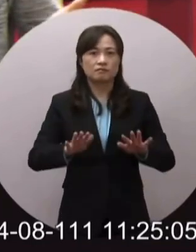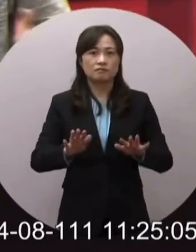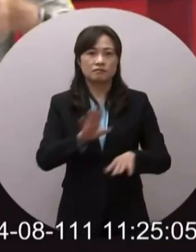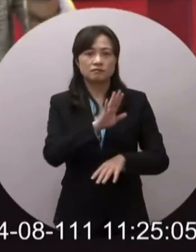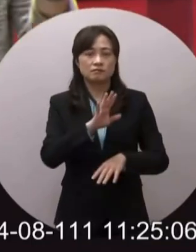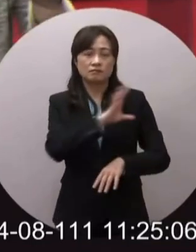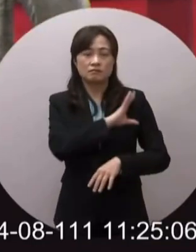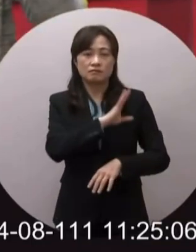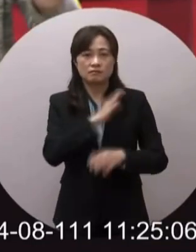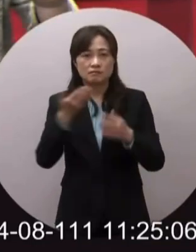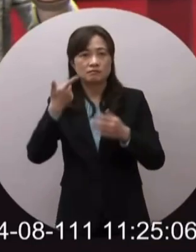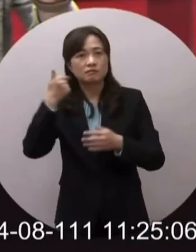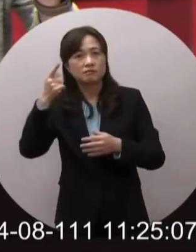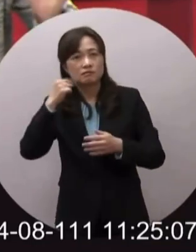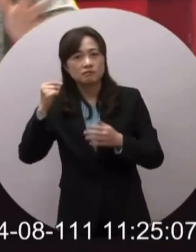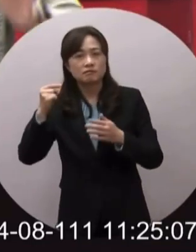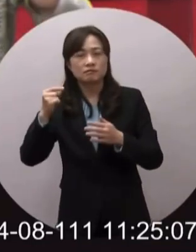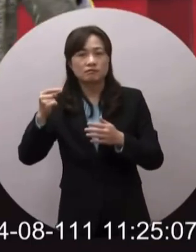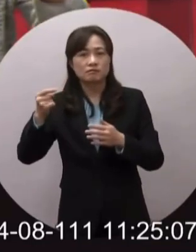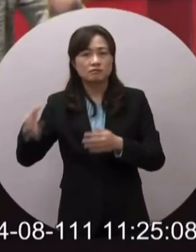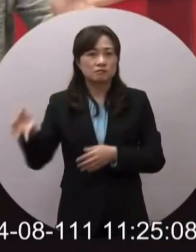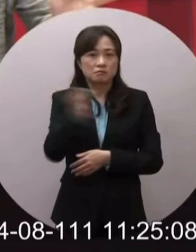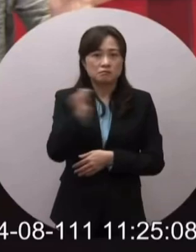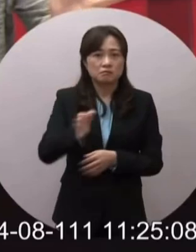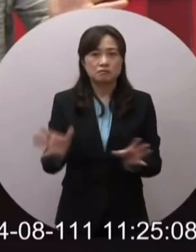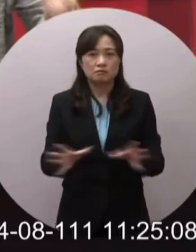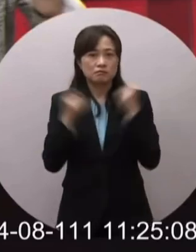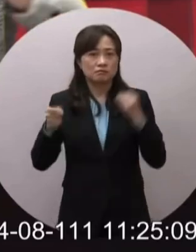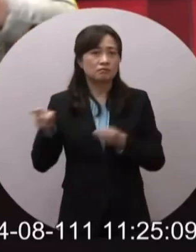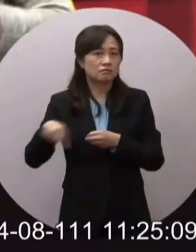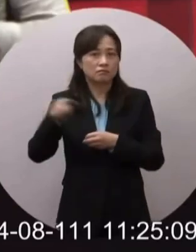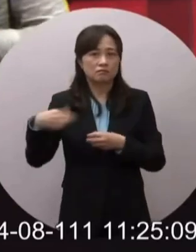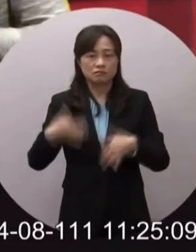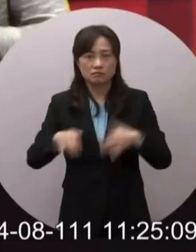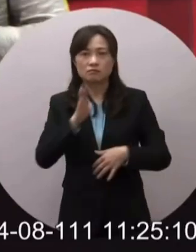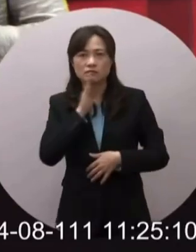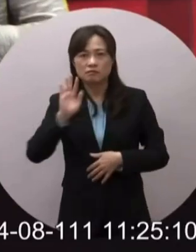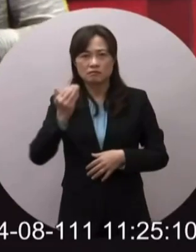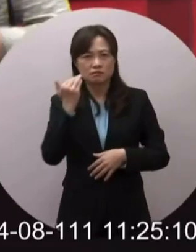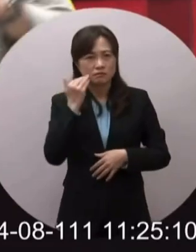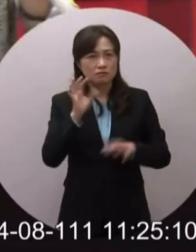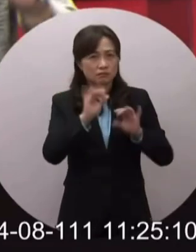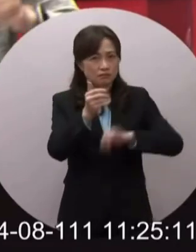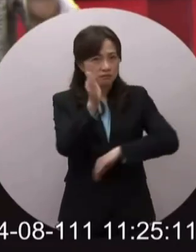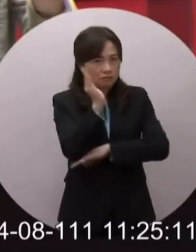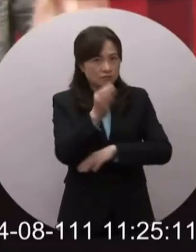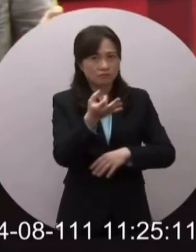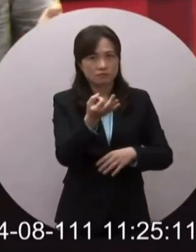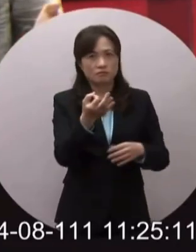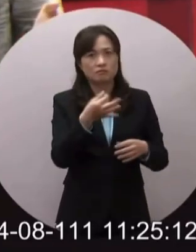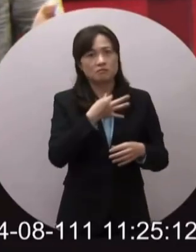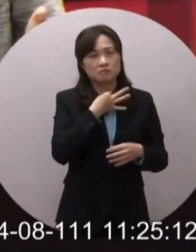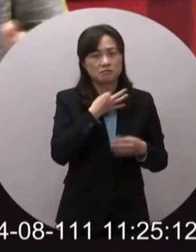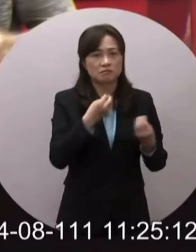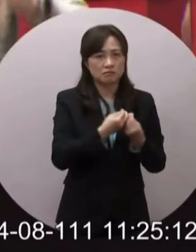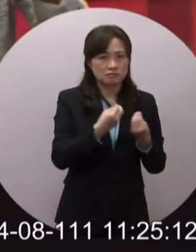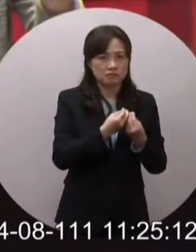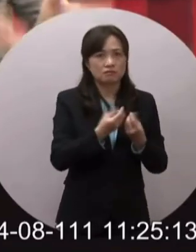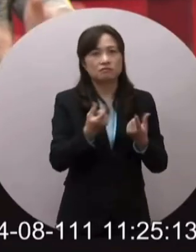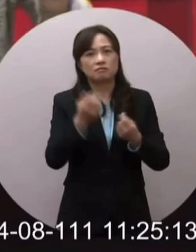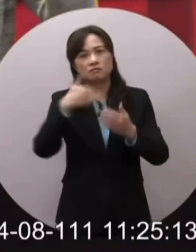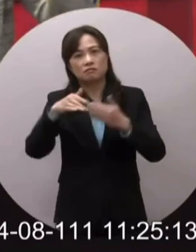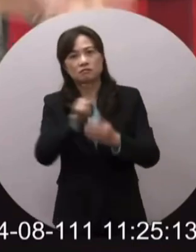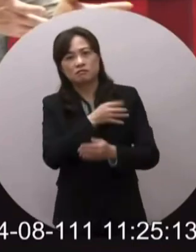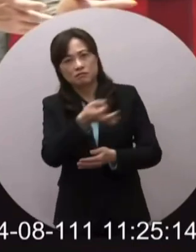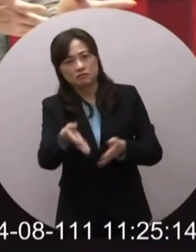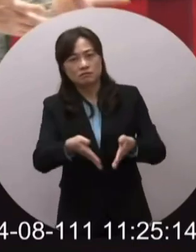钱，但不让家长出钱，但不让家长出钱，如果地方钱不够，最后还是用到是学校的钱。那学校